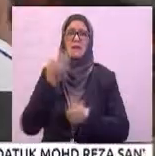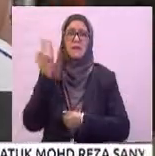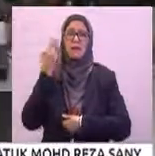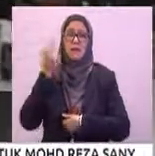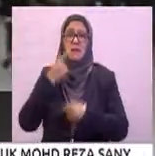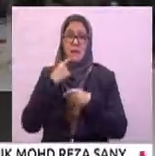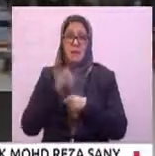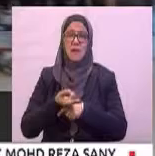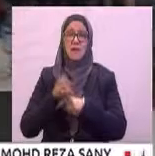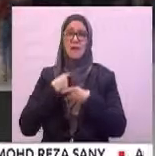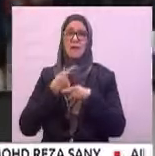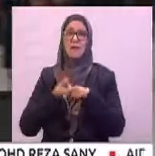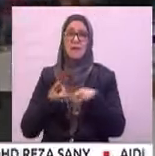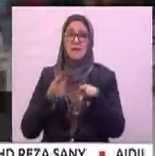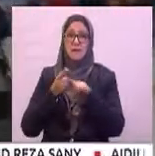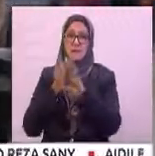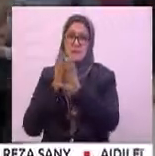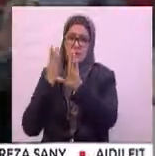up.